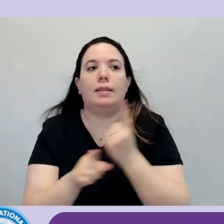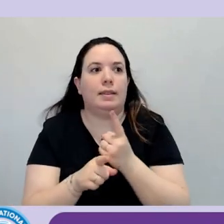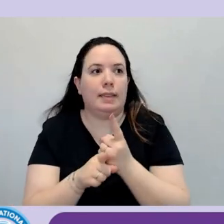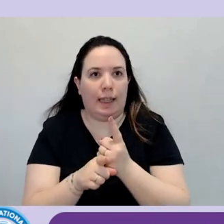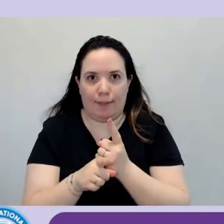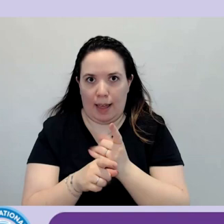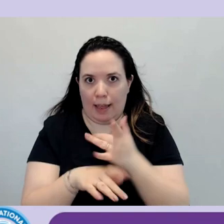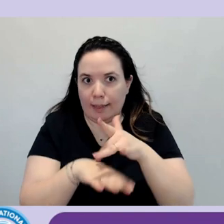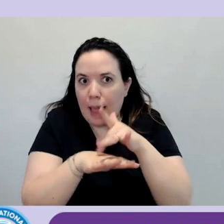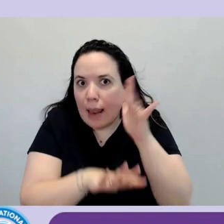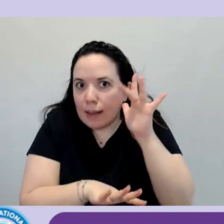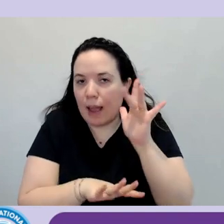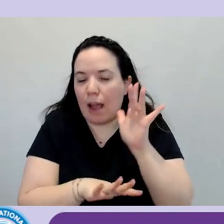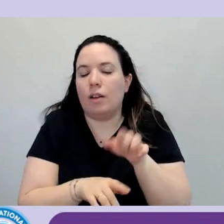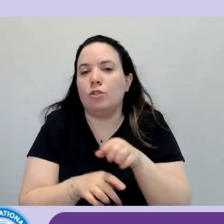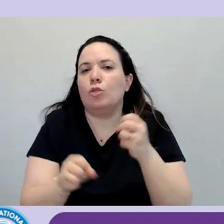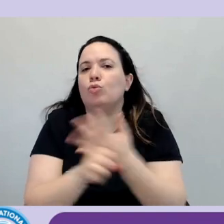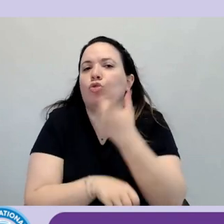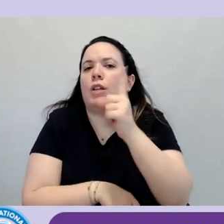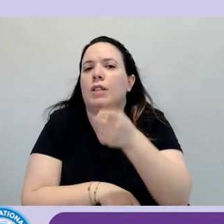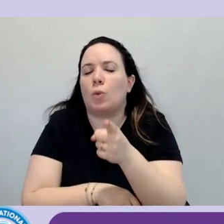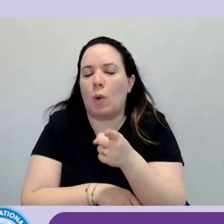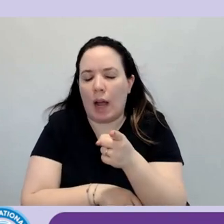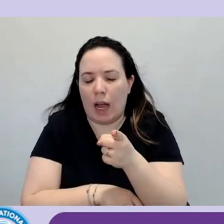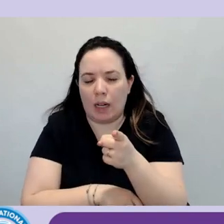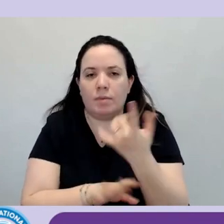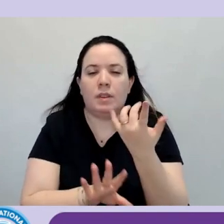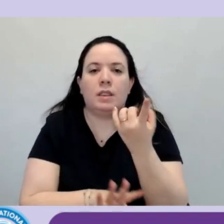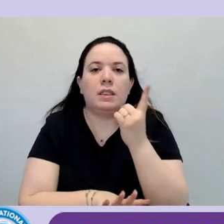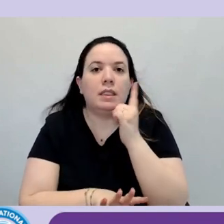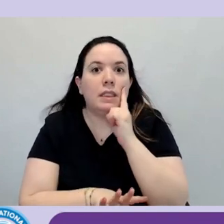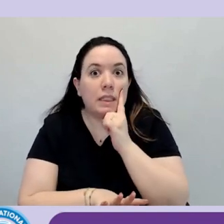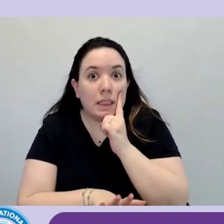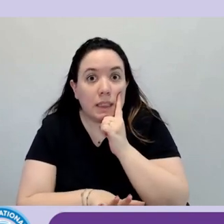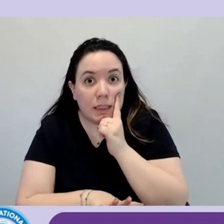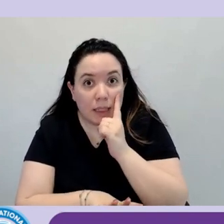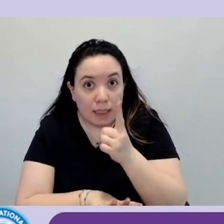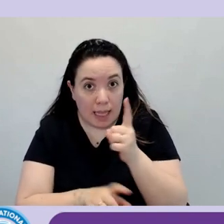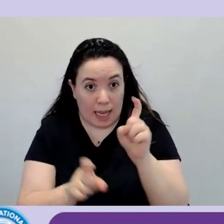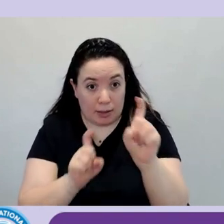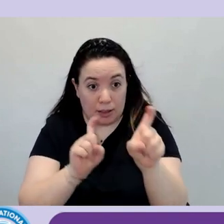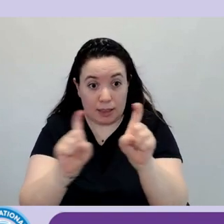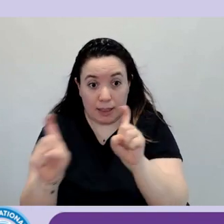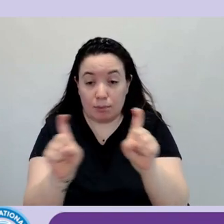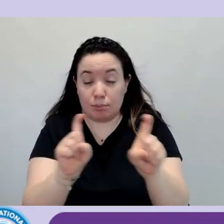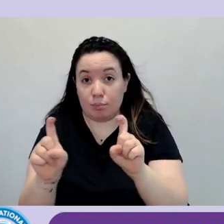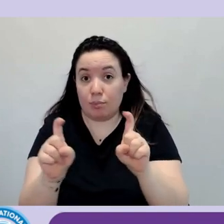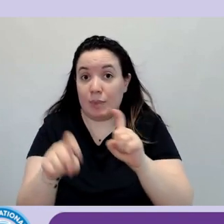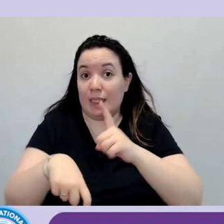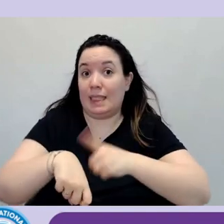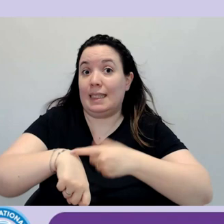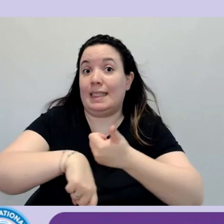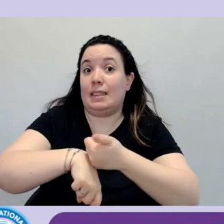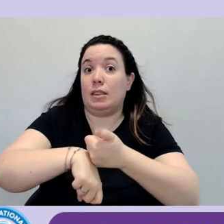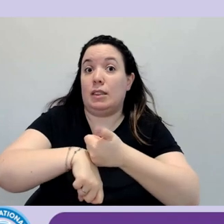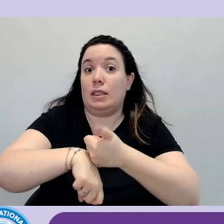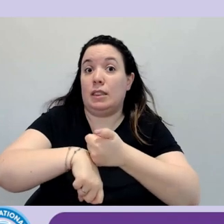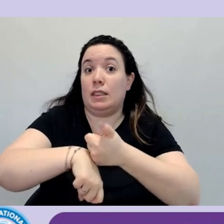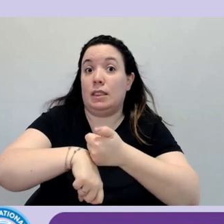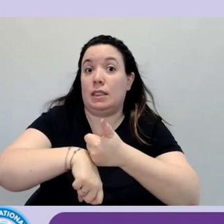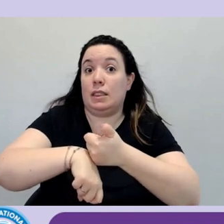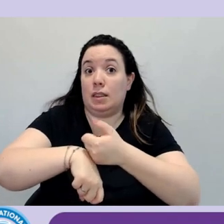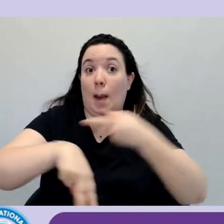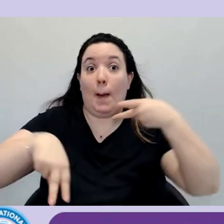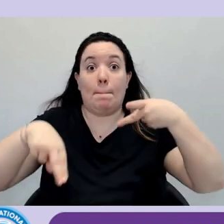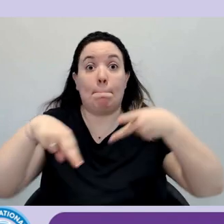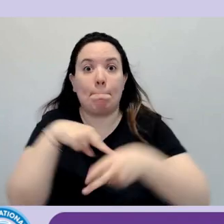delicate cosa succede e se non si interagisce entro un certo tempo arrivano